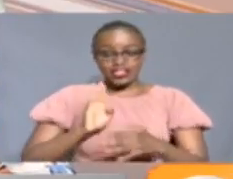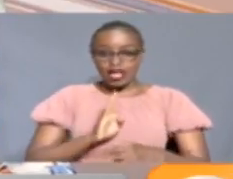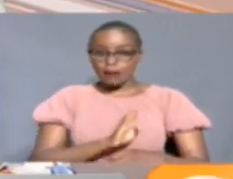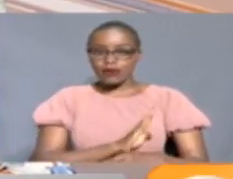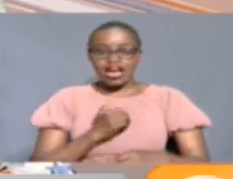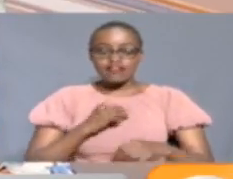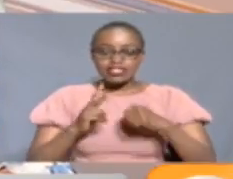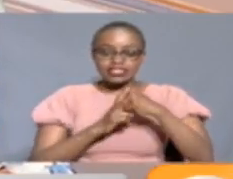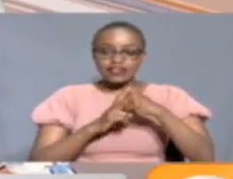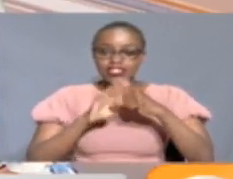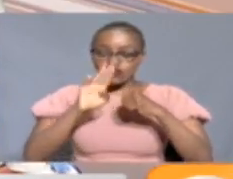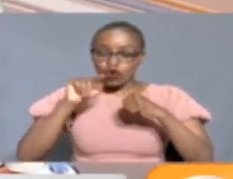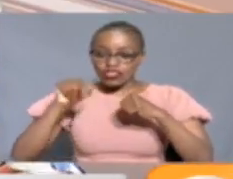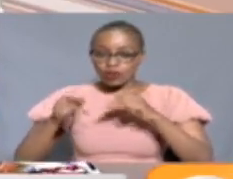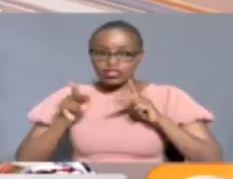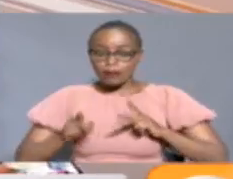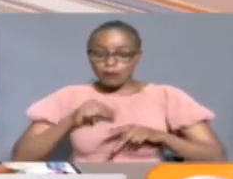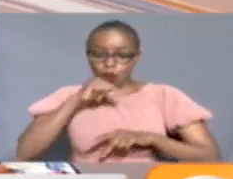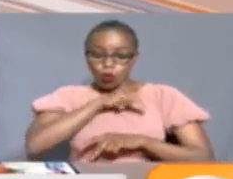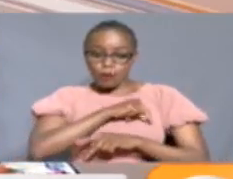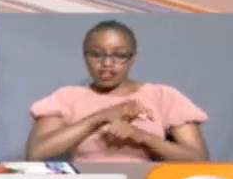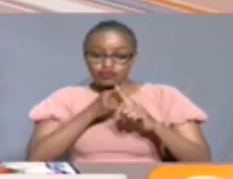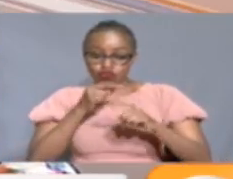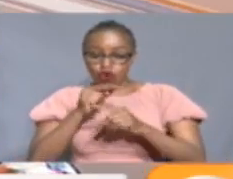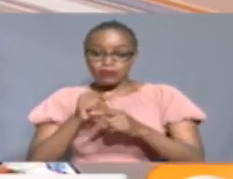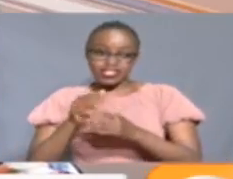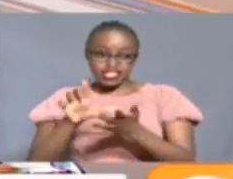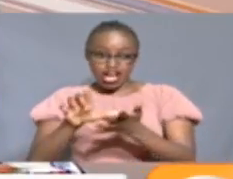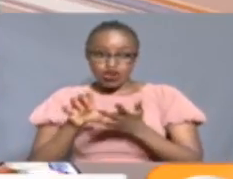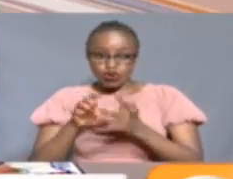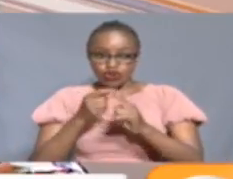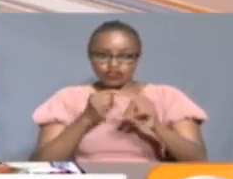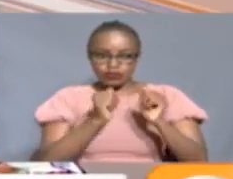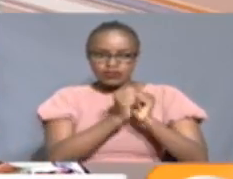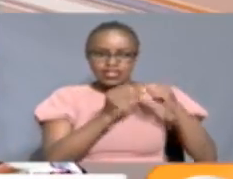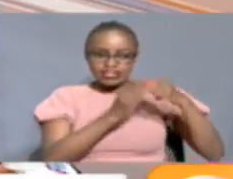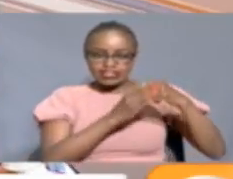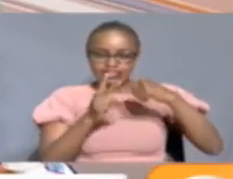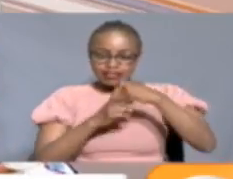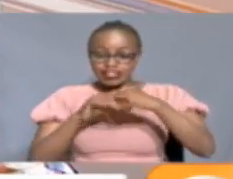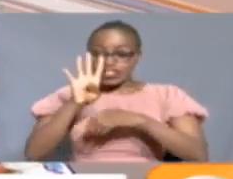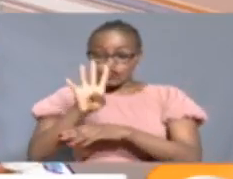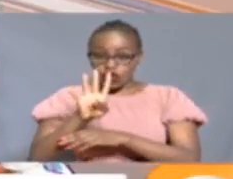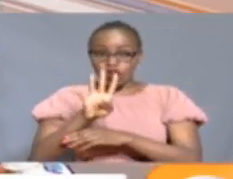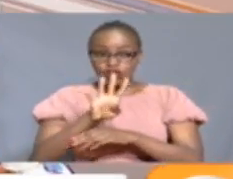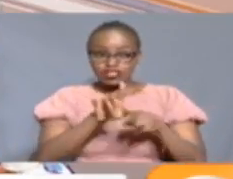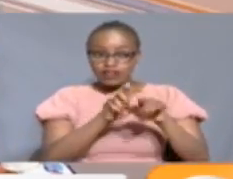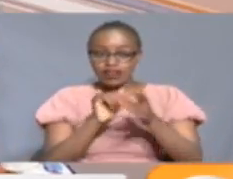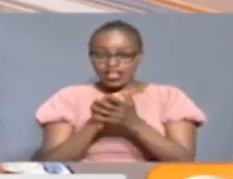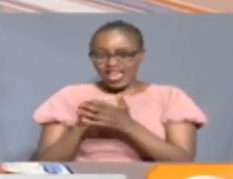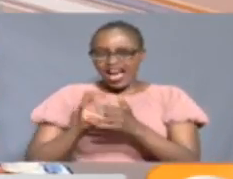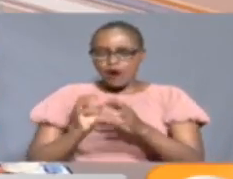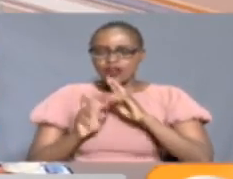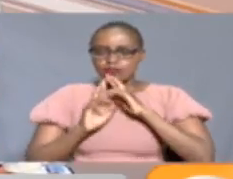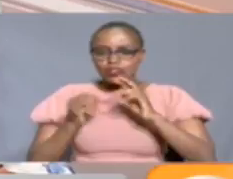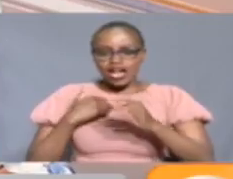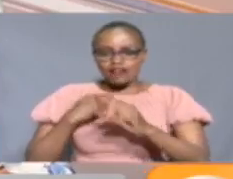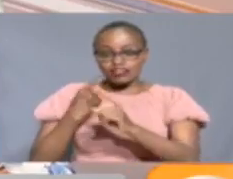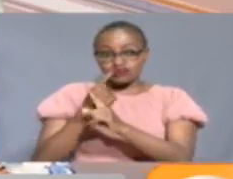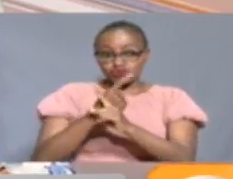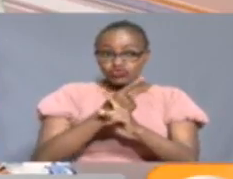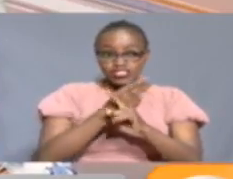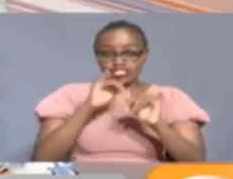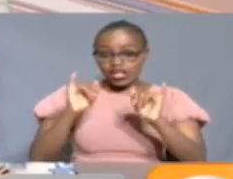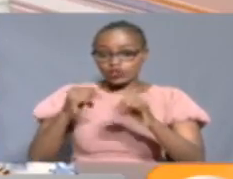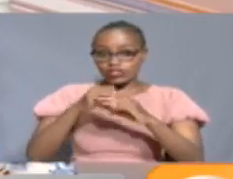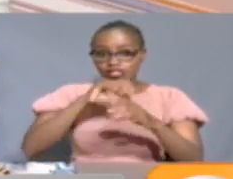Kenya 1,074 waliofaidi na mikopo hiyo tangu mwaka 1974. Noel Munguti na taarifa hii nyingine kwenye